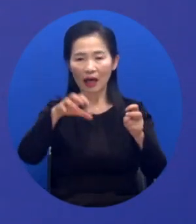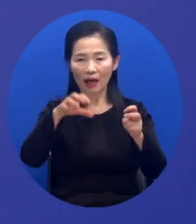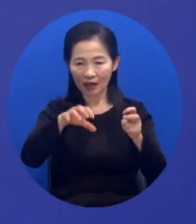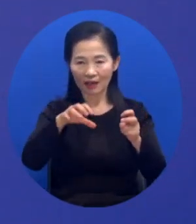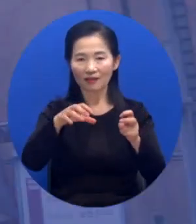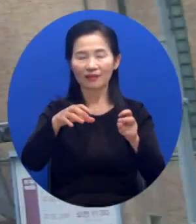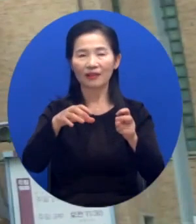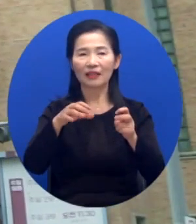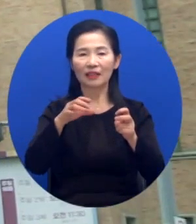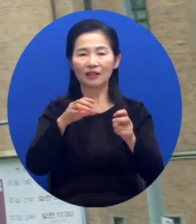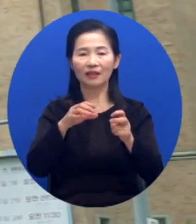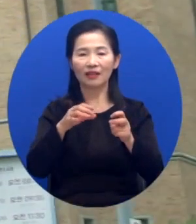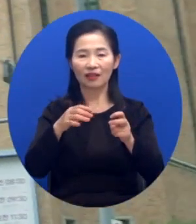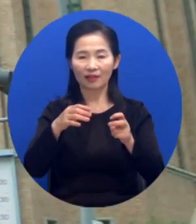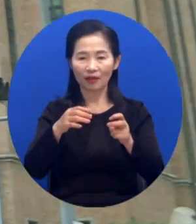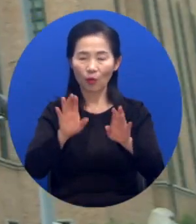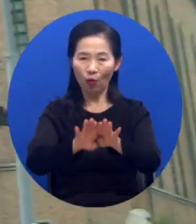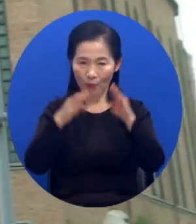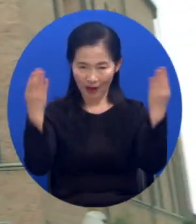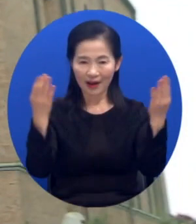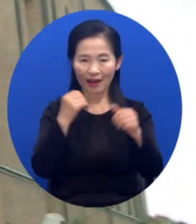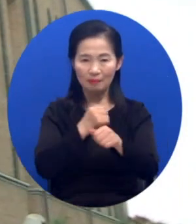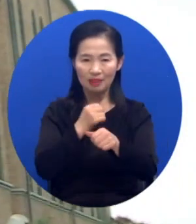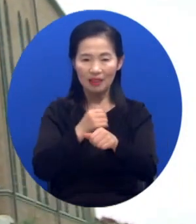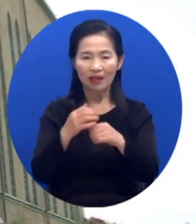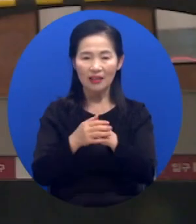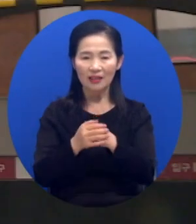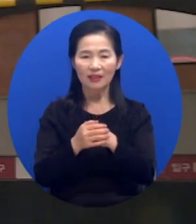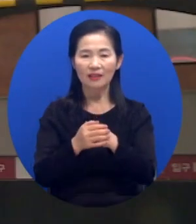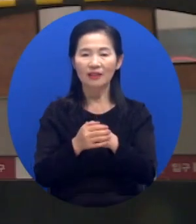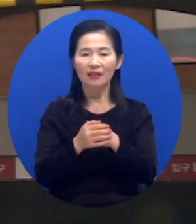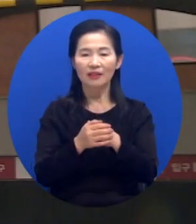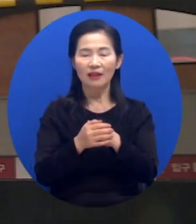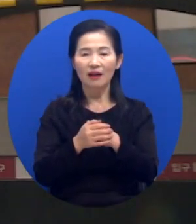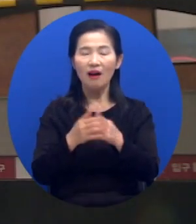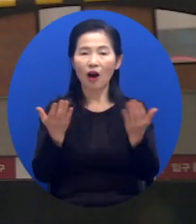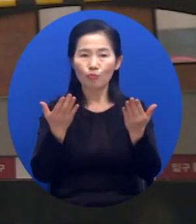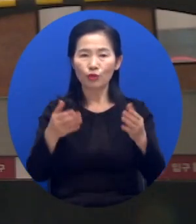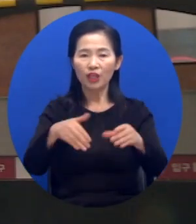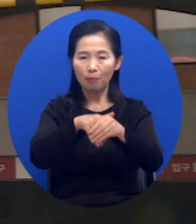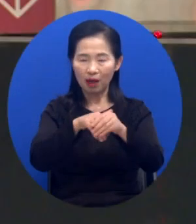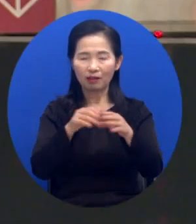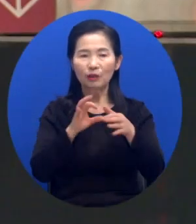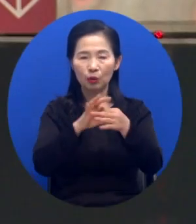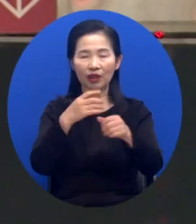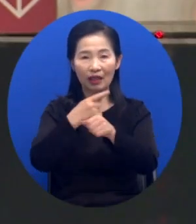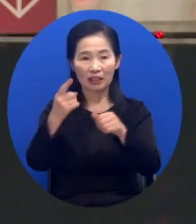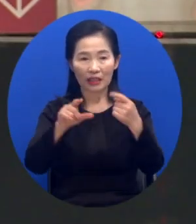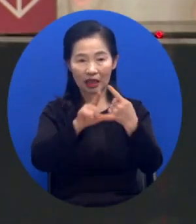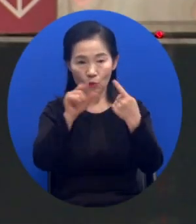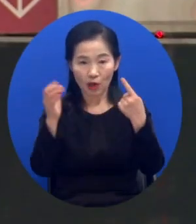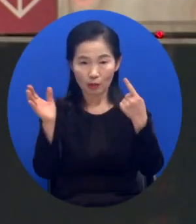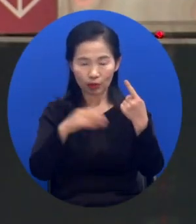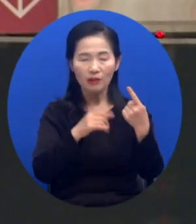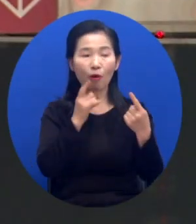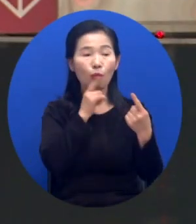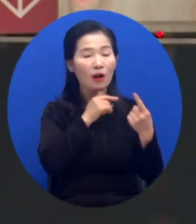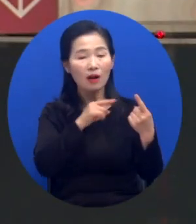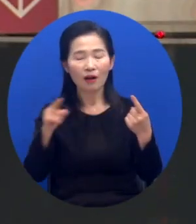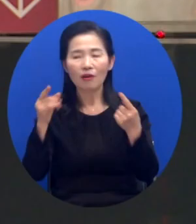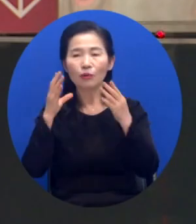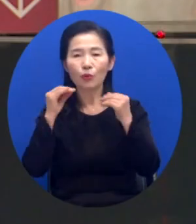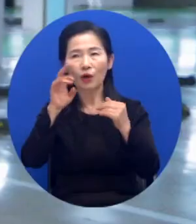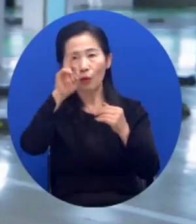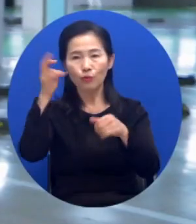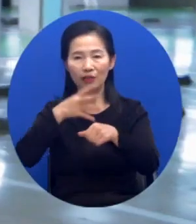체결했습니다 이번 업무 협약을 통해 시은소 교회는 내년 1월부터 월요일부터 토요일 오후 4시까지